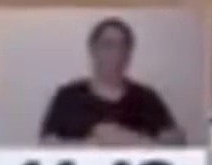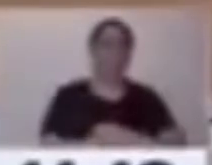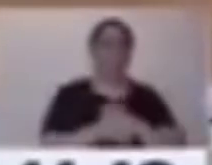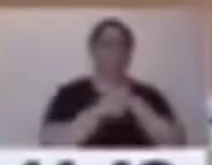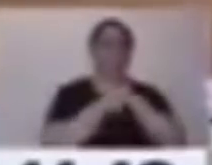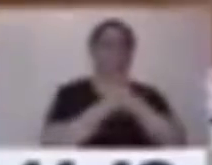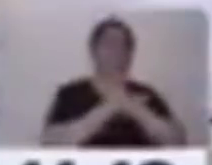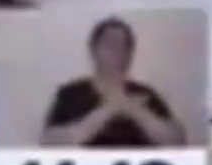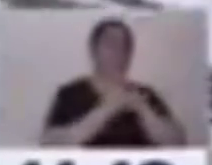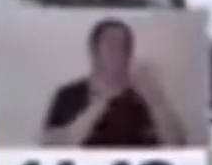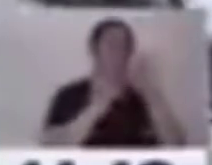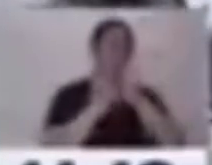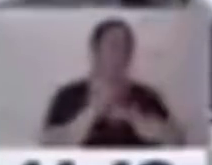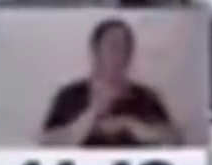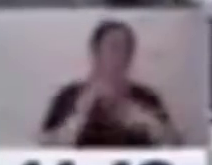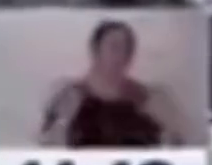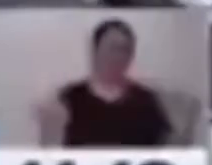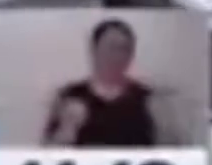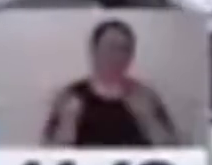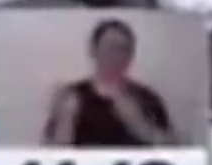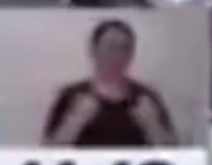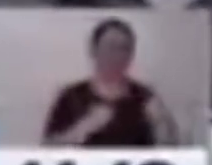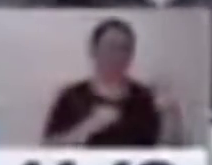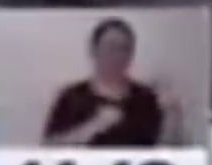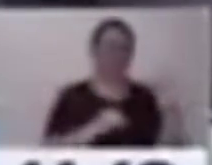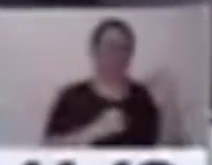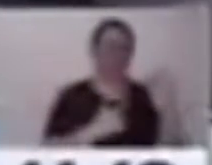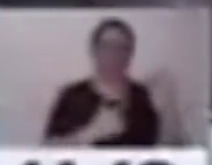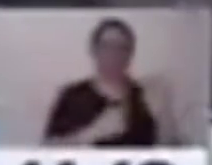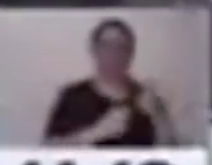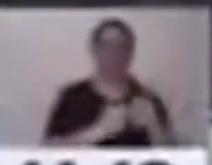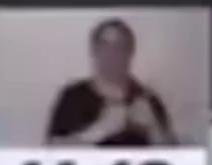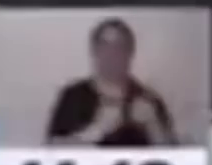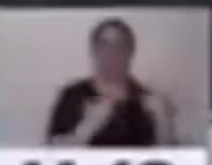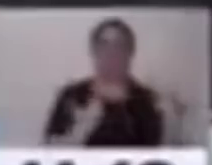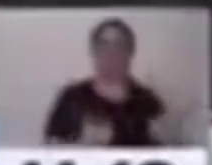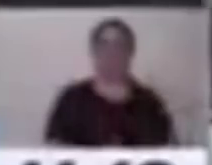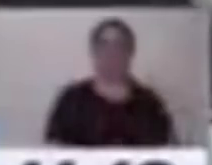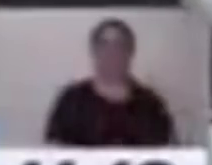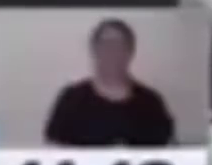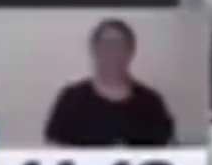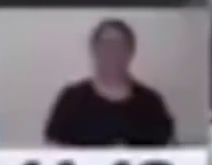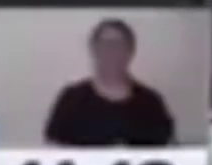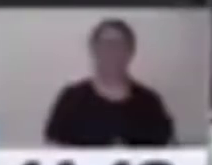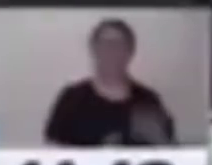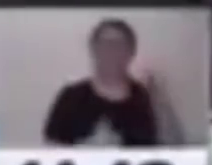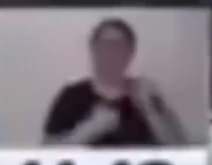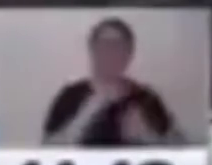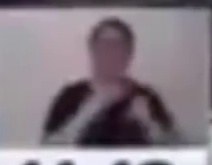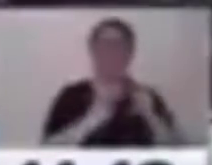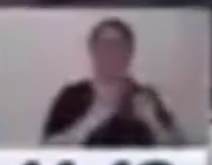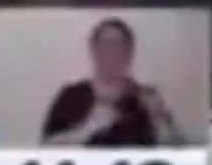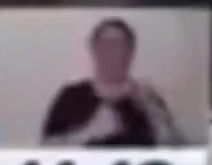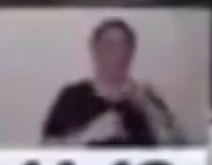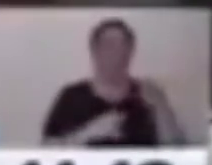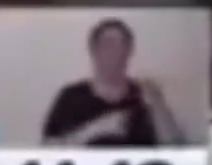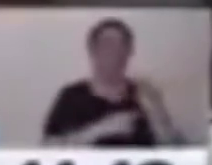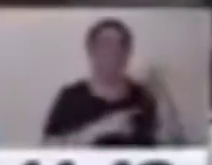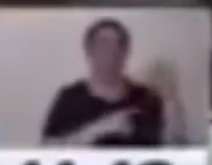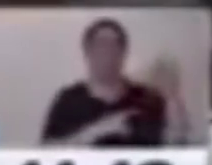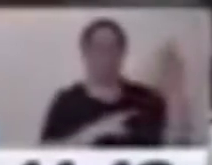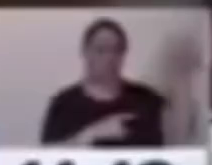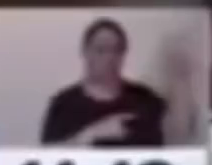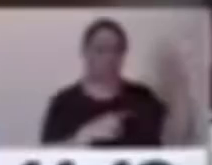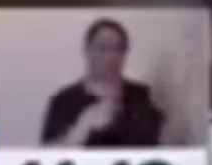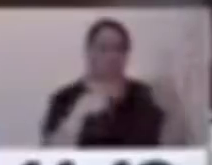mga financial service providers upang matugunan ang mga issue na ito at nang maproseso